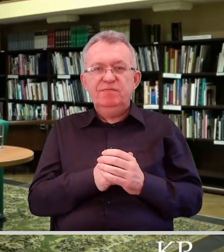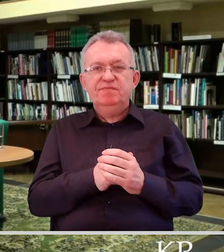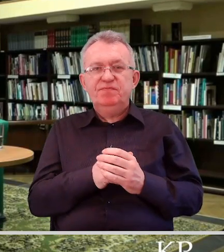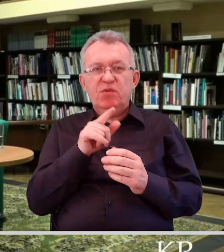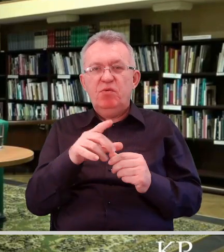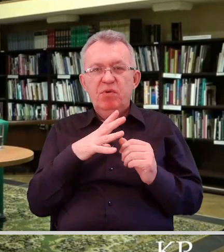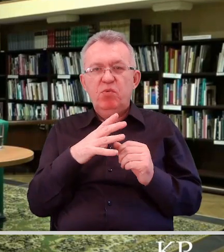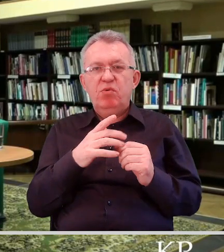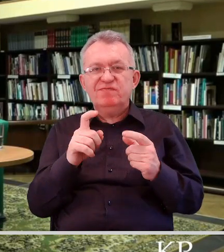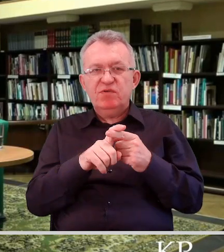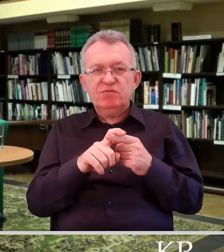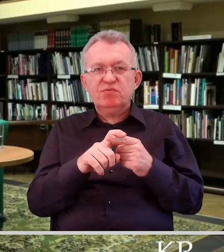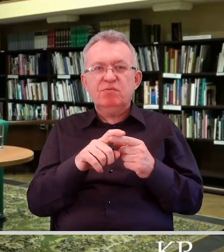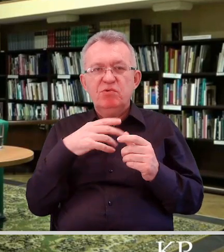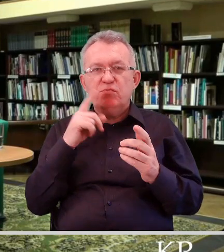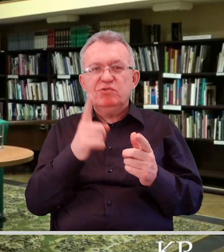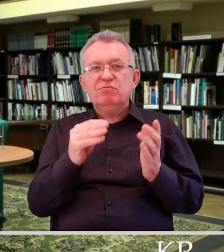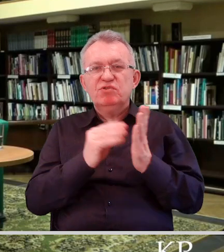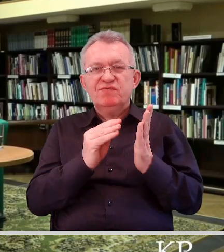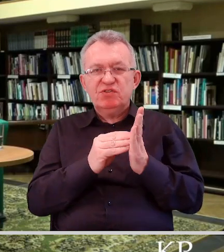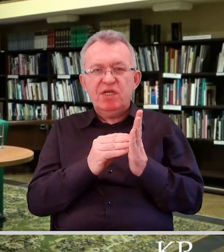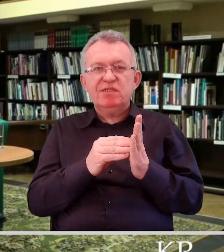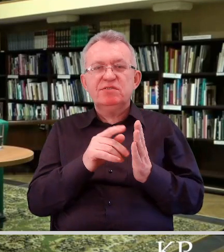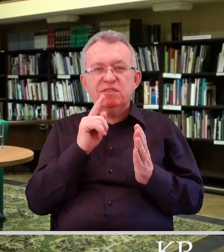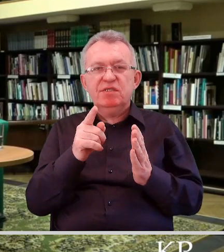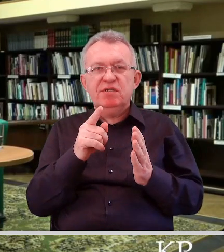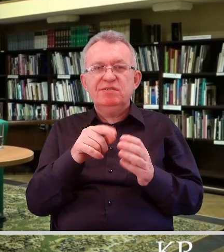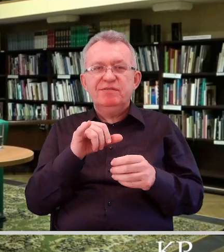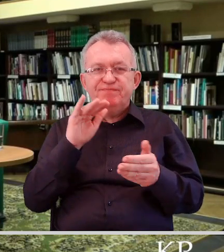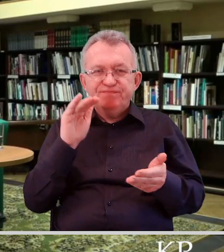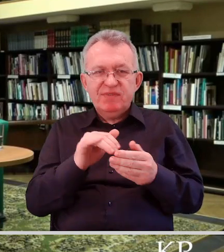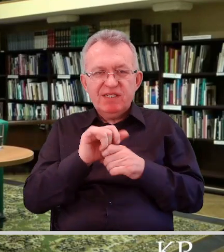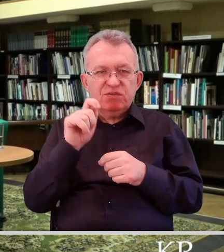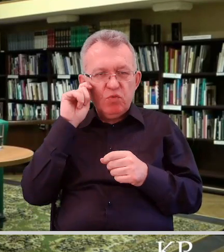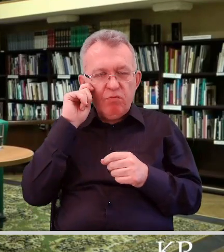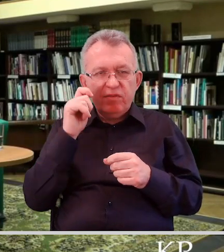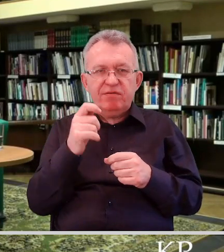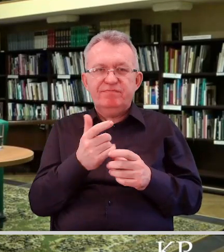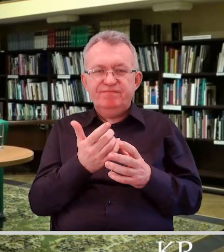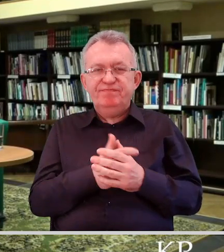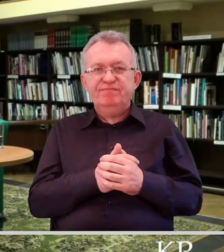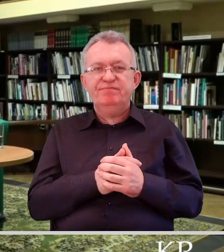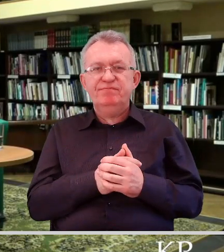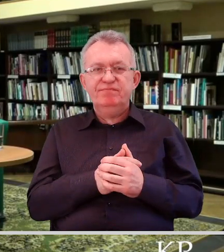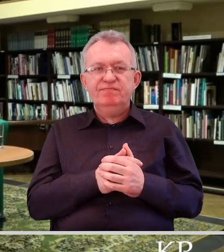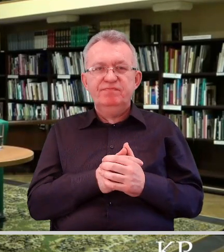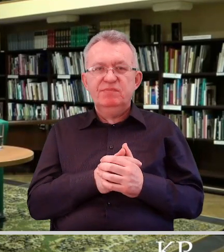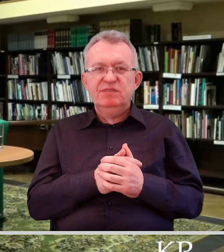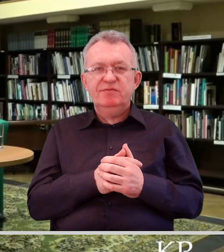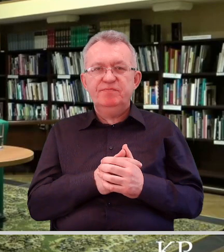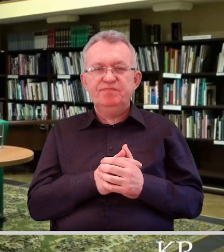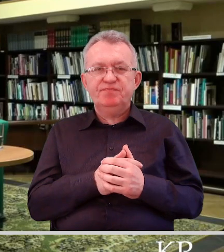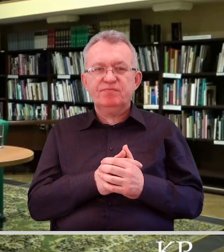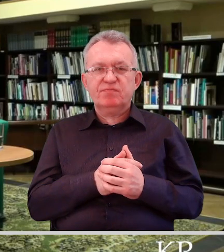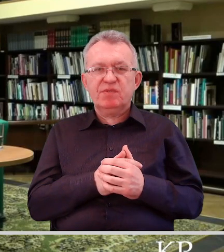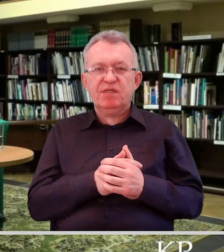jakoś w związku z tym musiałam się przyzwyczajać. I tak jak mówisz też, ze zdrobnieniem jest kłopot, to są takie właśnie. Ale